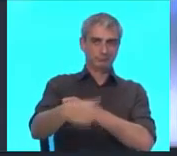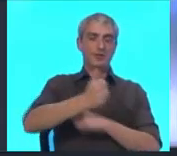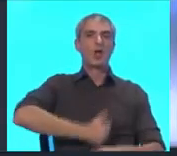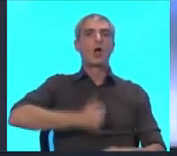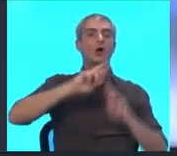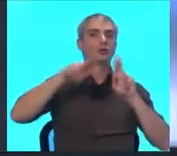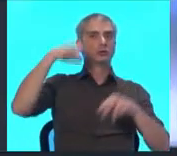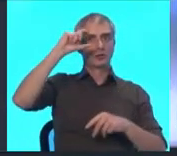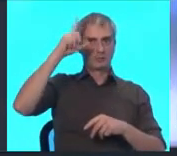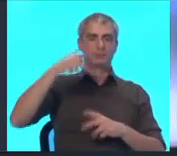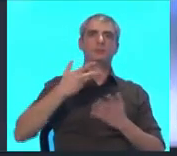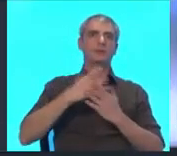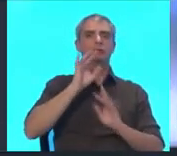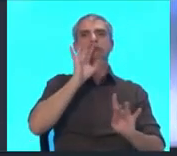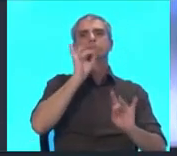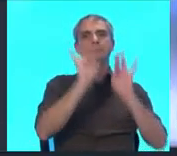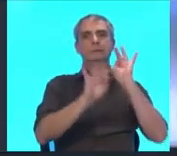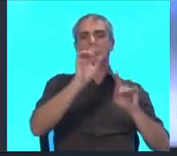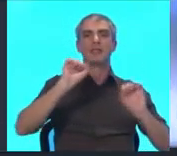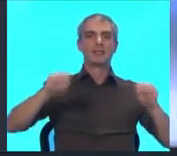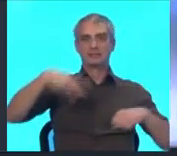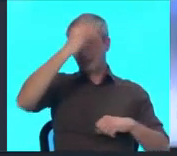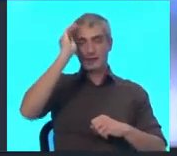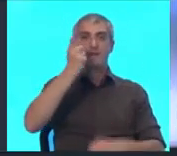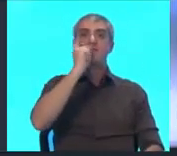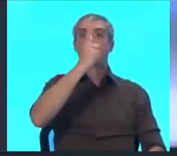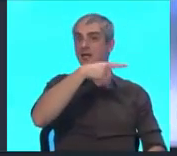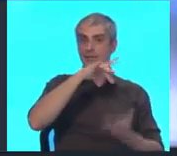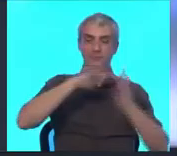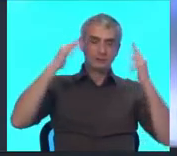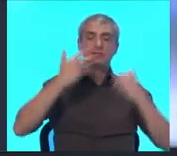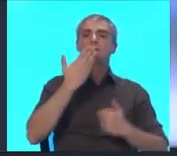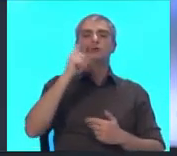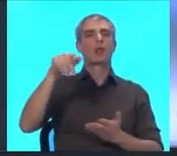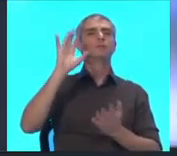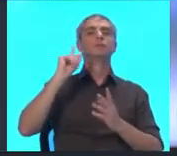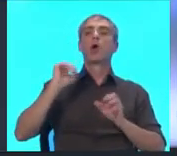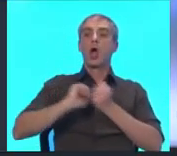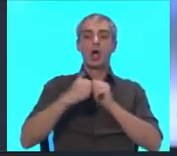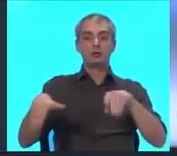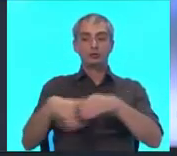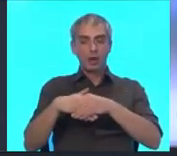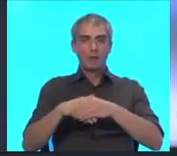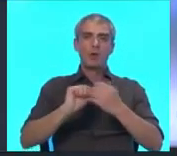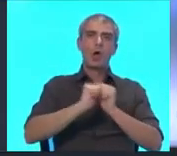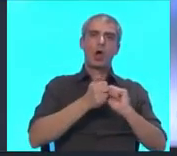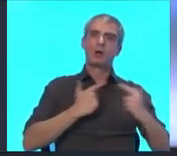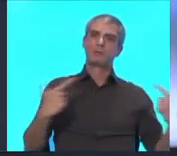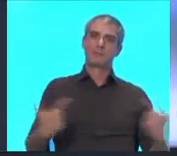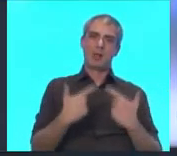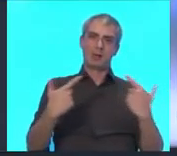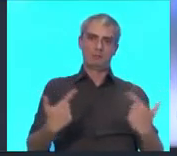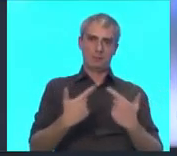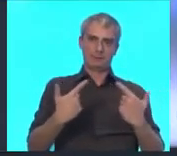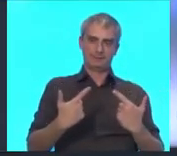מאזן ממשיך להשתלח בנשיא טראמפ ומאיים מקהיר. ירושלים היא המפתח לשלום, אבל גם למלחמה. גל ברגר, ראש